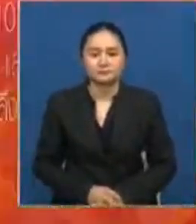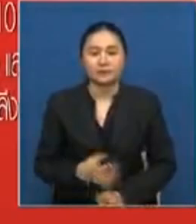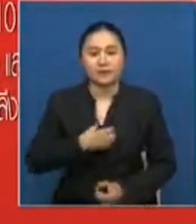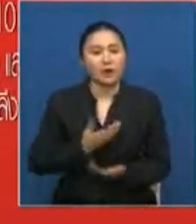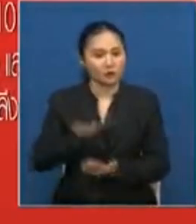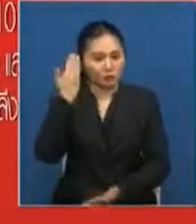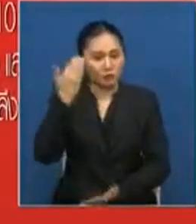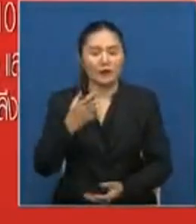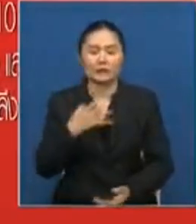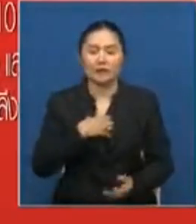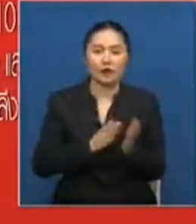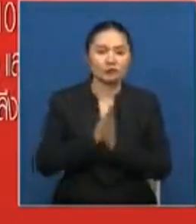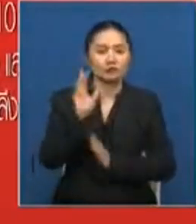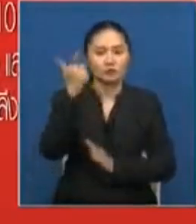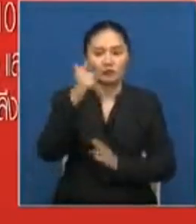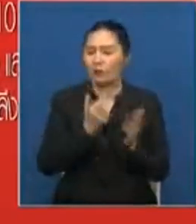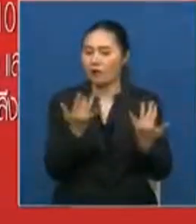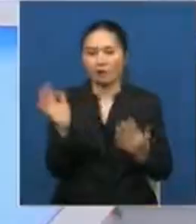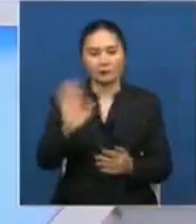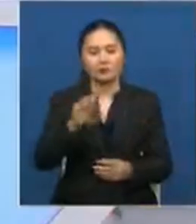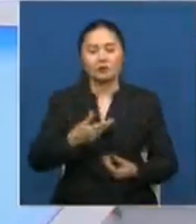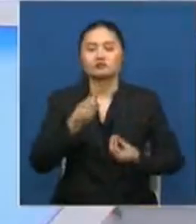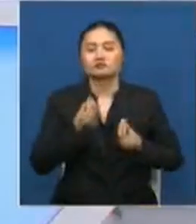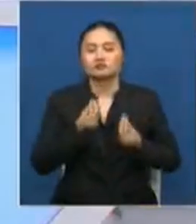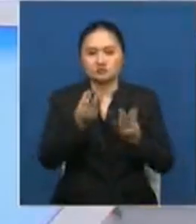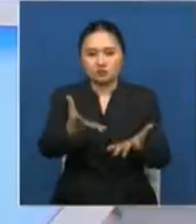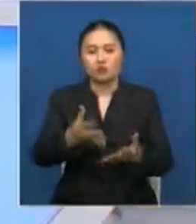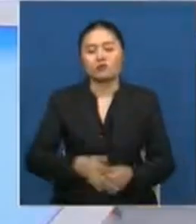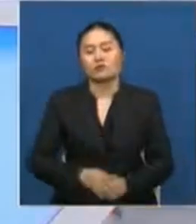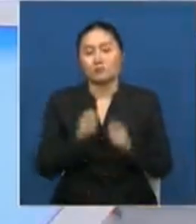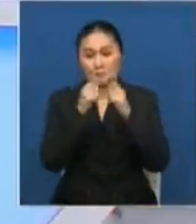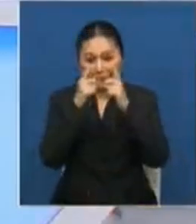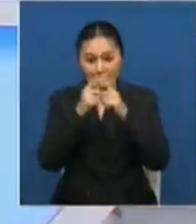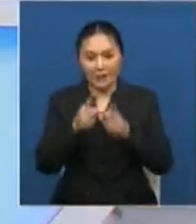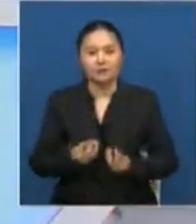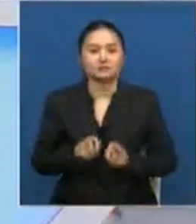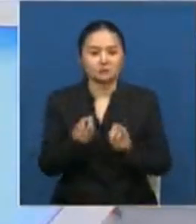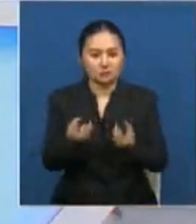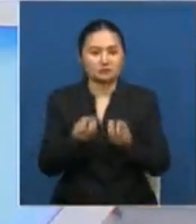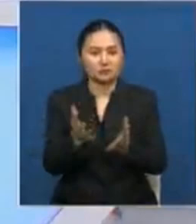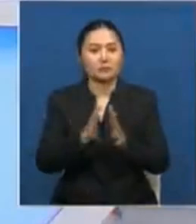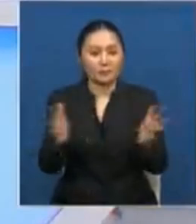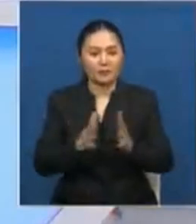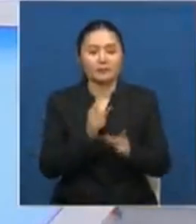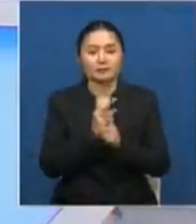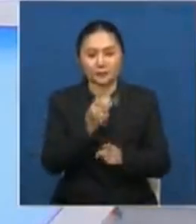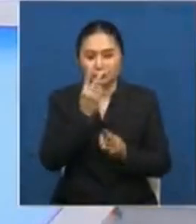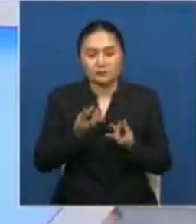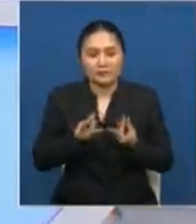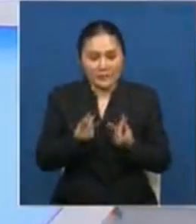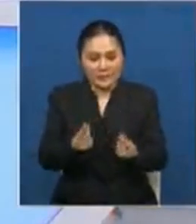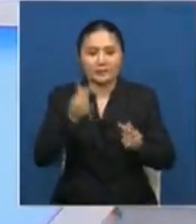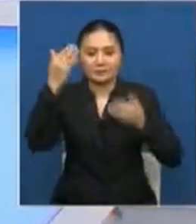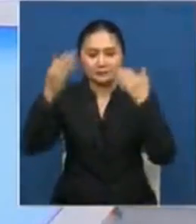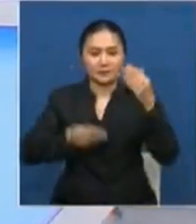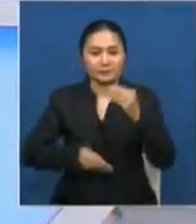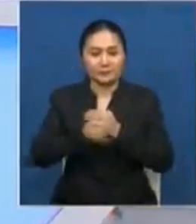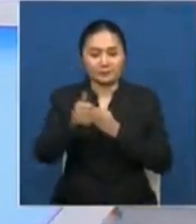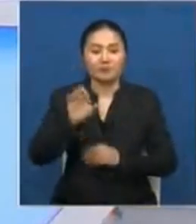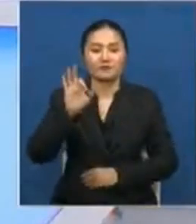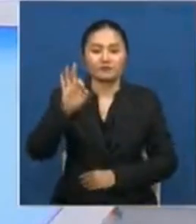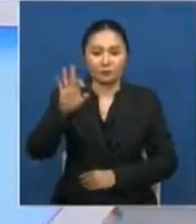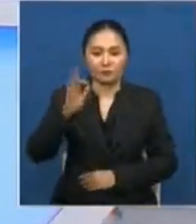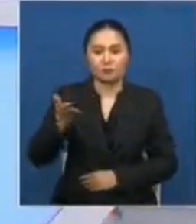ยอยากลุ้นทองอย่ารอช้ารีบส่งซองและฝามาม่าครับกันเข้ามาเยอะๆนะครับติดตามรายละเอียดของแคมเปญเพิ่มเติมได้ที่